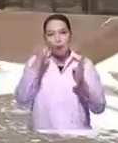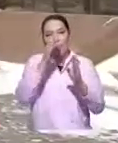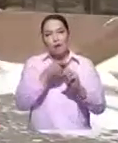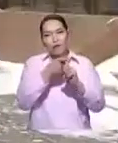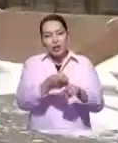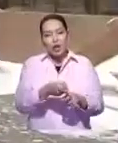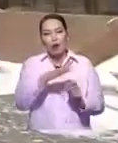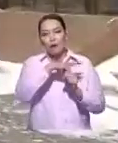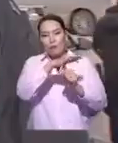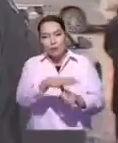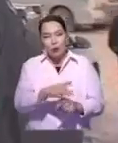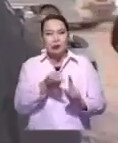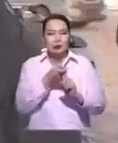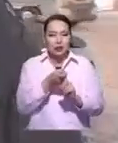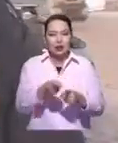салат, тағысын тағы.